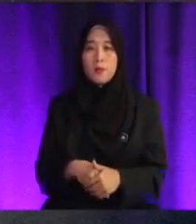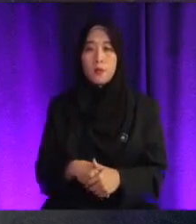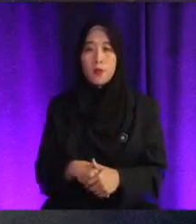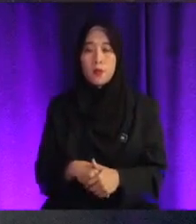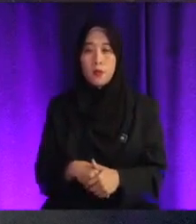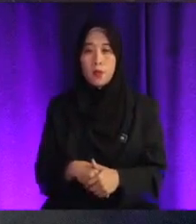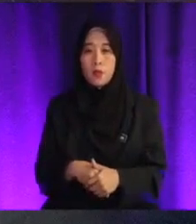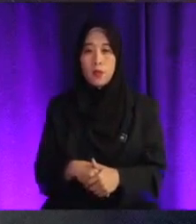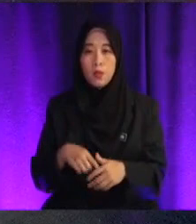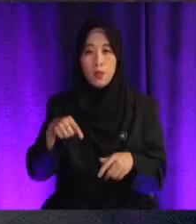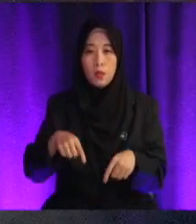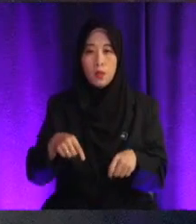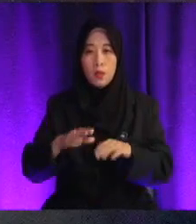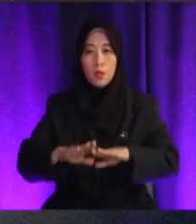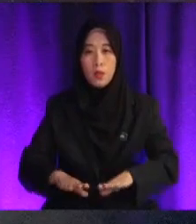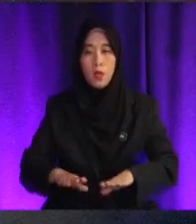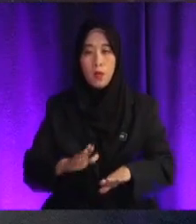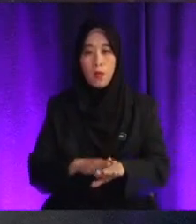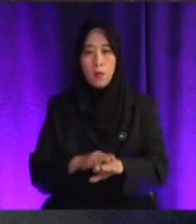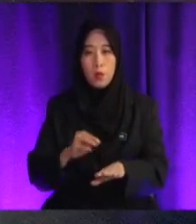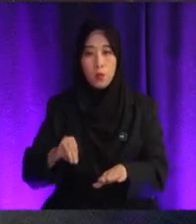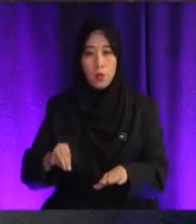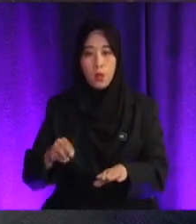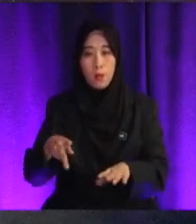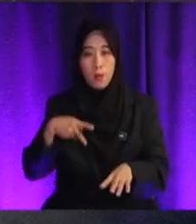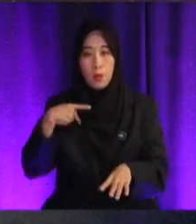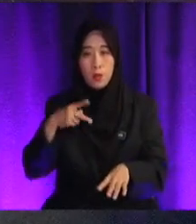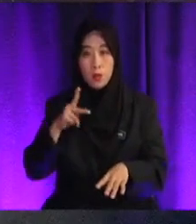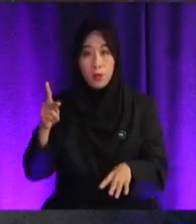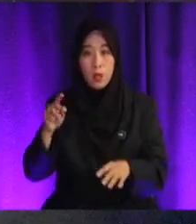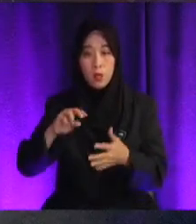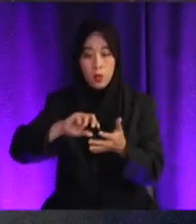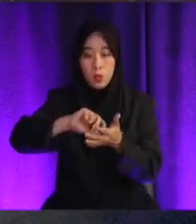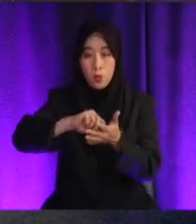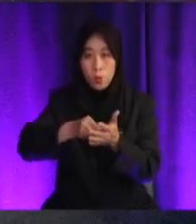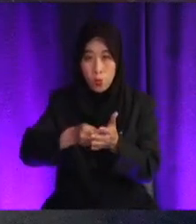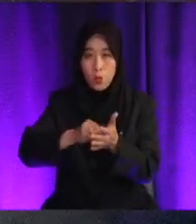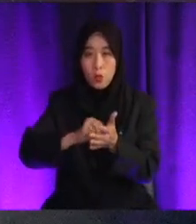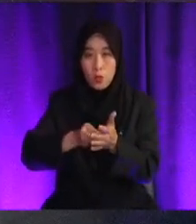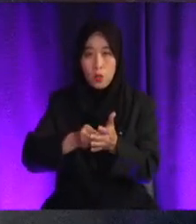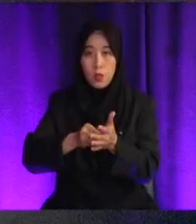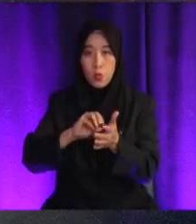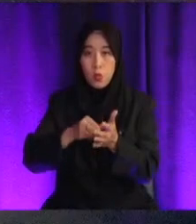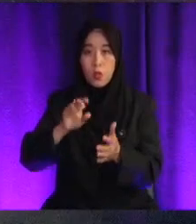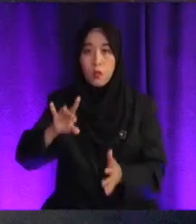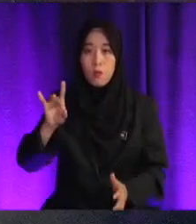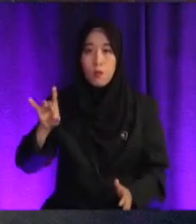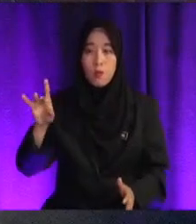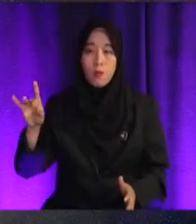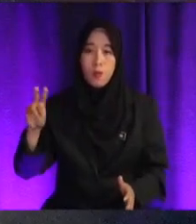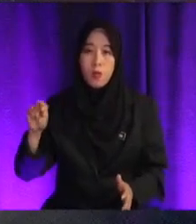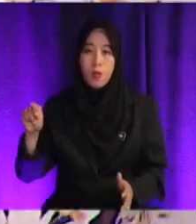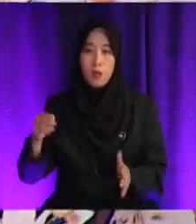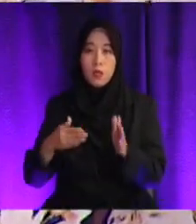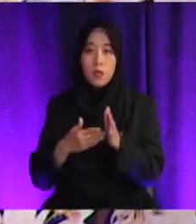saya nak tekankan kepada murid, kena pastikan suis ini kita panggil dia sebagai suis pilihan ya. Okey. Jadi suis pilihan ni